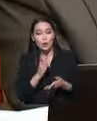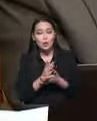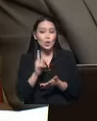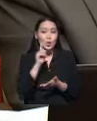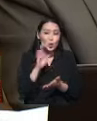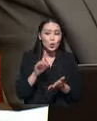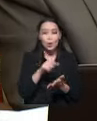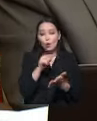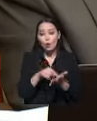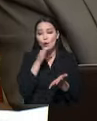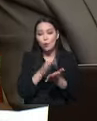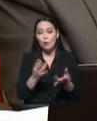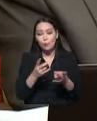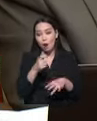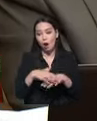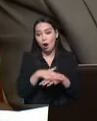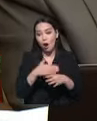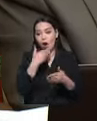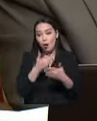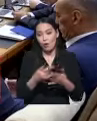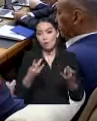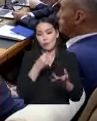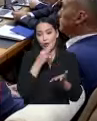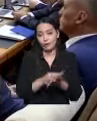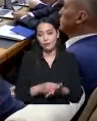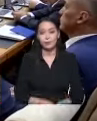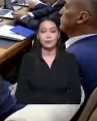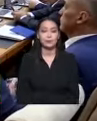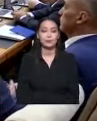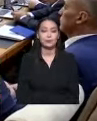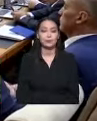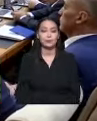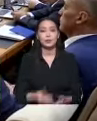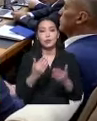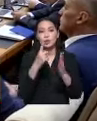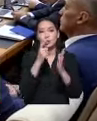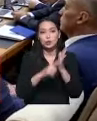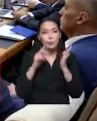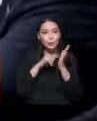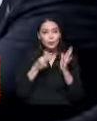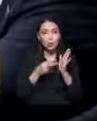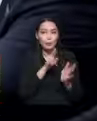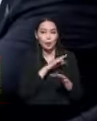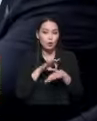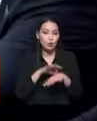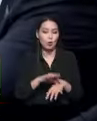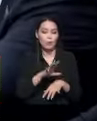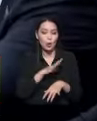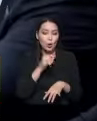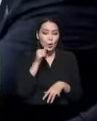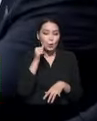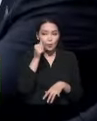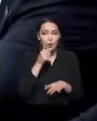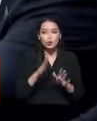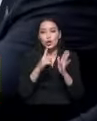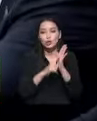да жауап беріңіз. Сіз халықтың алдында жауап беруіңіз керек. Былтыр салада 170 жоба іске асуы керек болған, бірақ оның тек